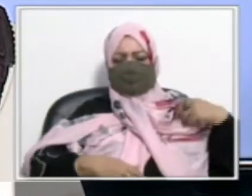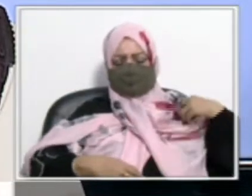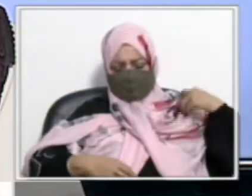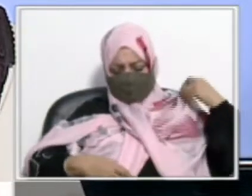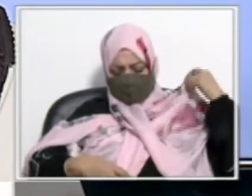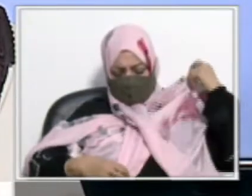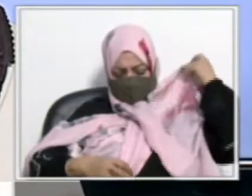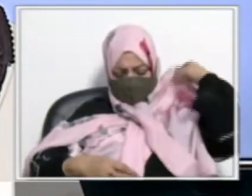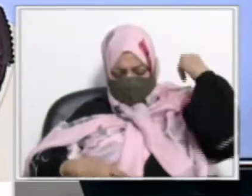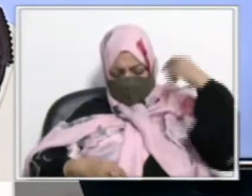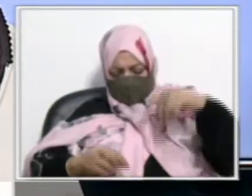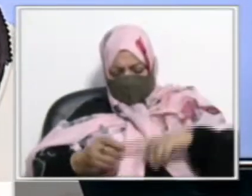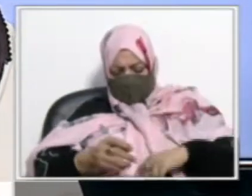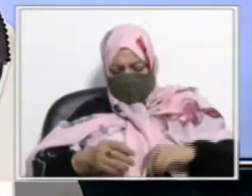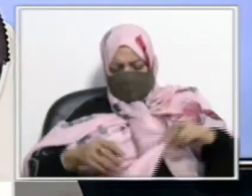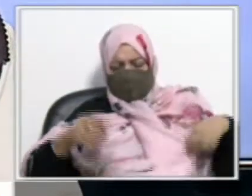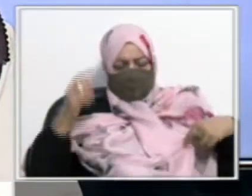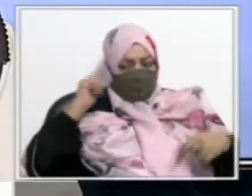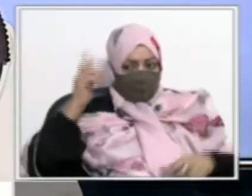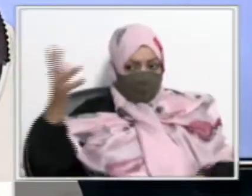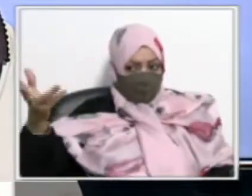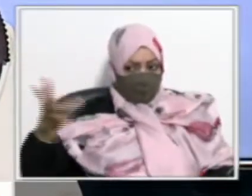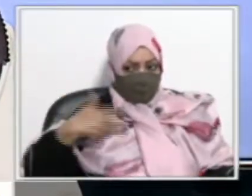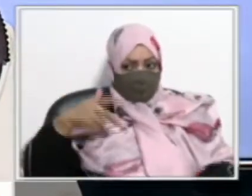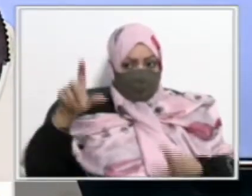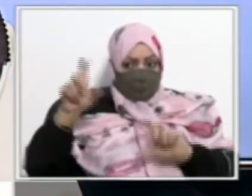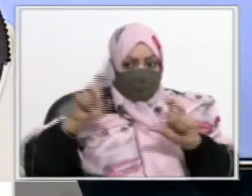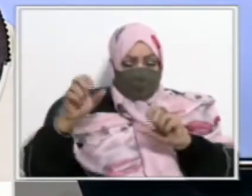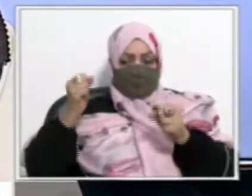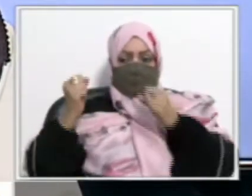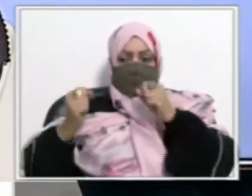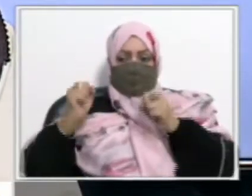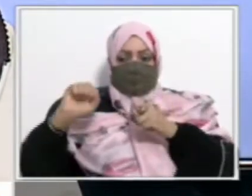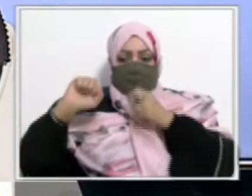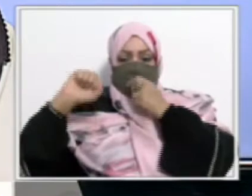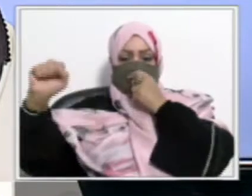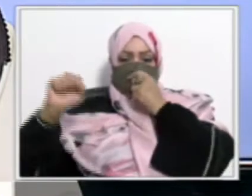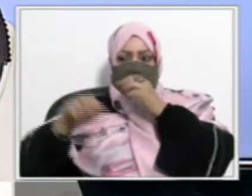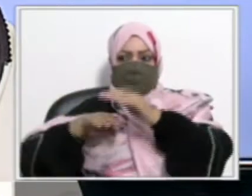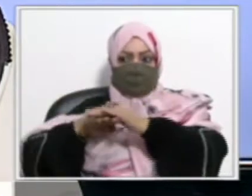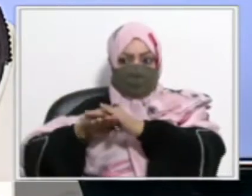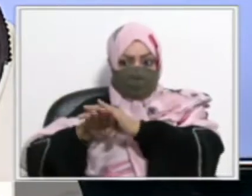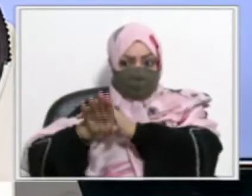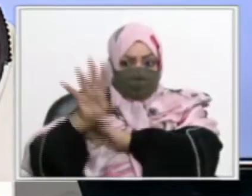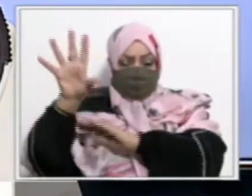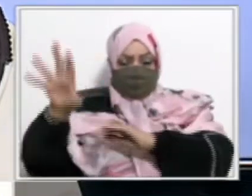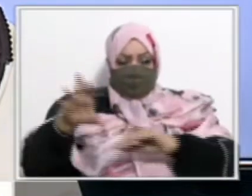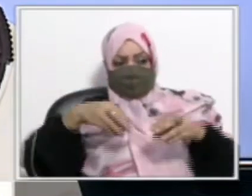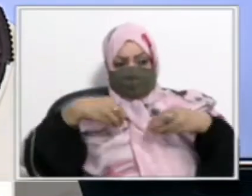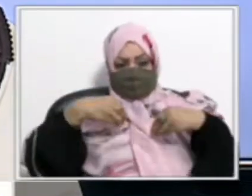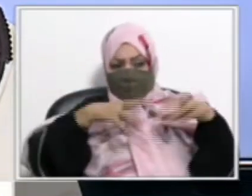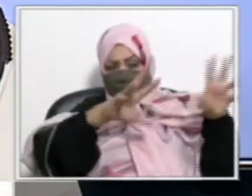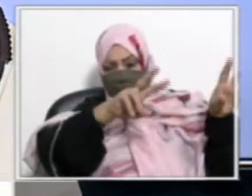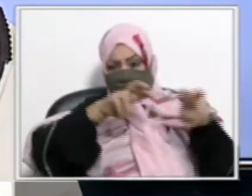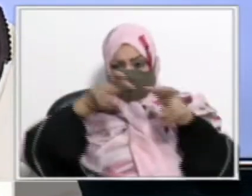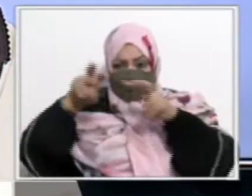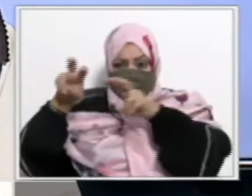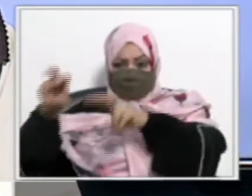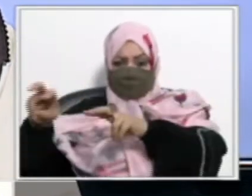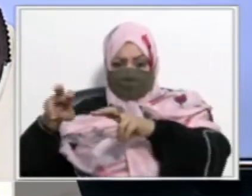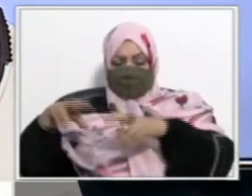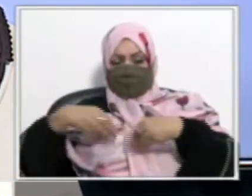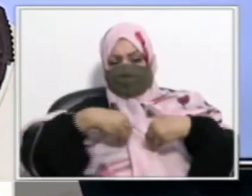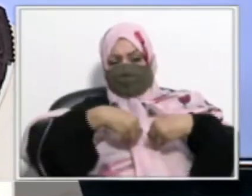لما يجيهم انت المصرف ما يقولكش برا جيب لنا فاتوره مبدئيه من المعرض الفلاني ولا كذا، يقولك احنا عندنا السيارات 10